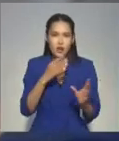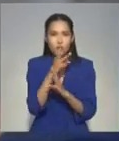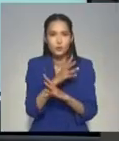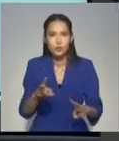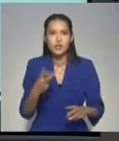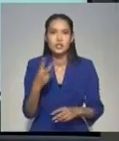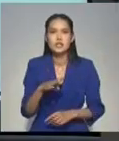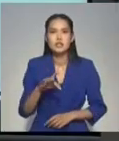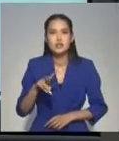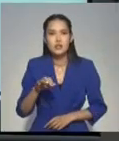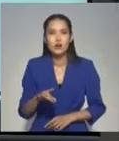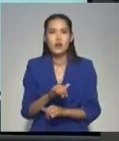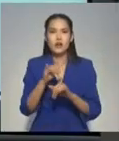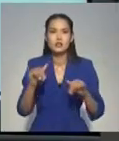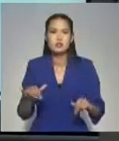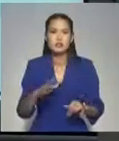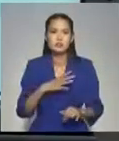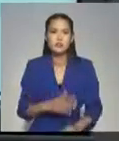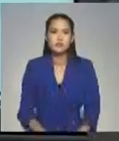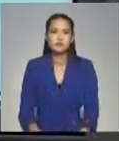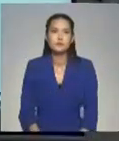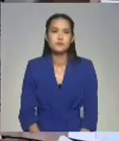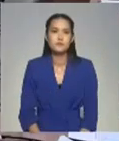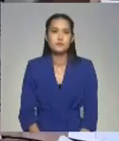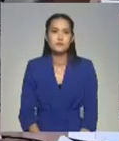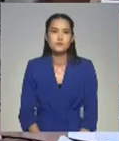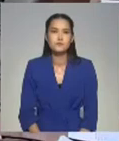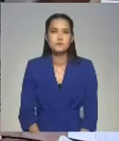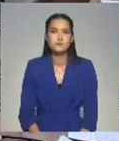2 триллион теңгеден асып кетті.